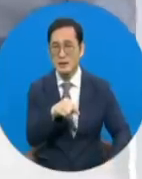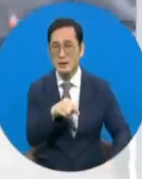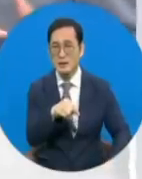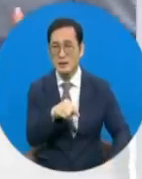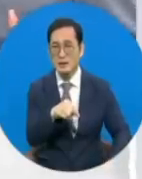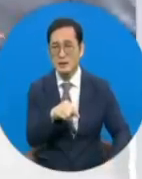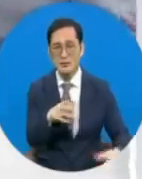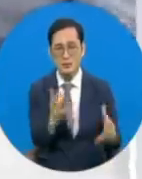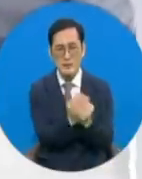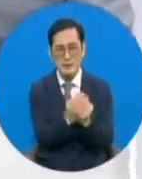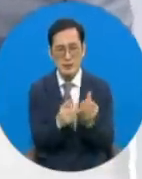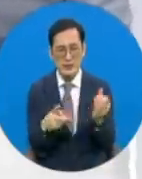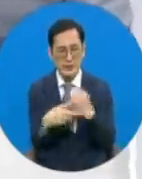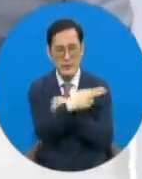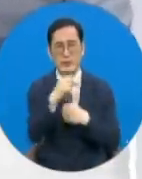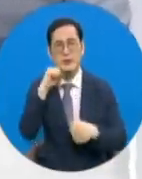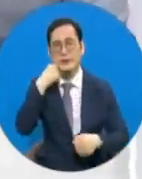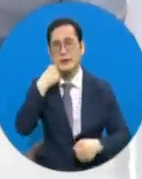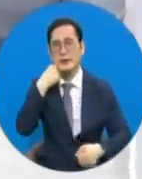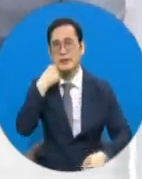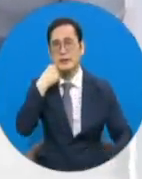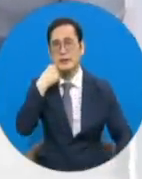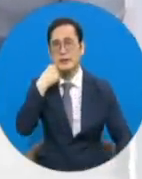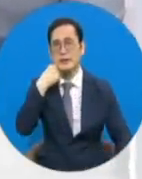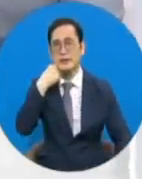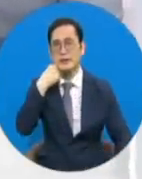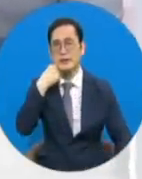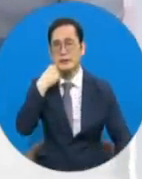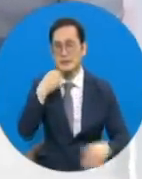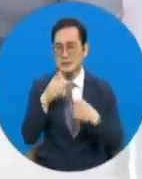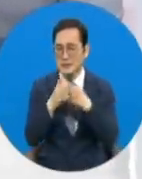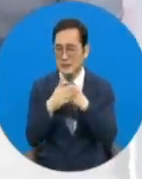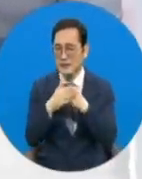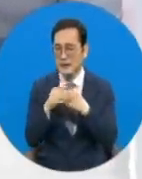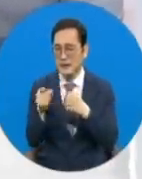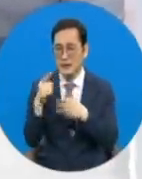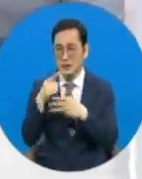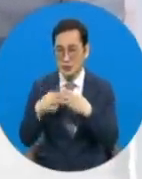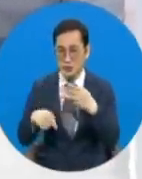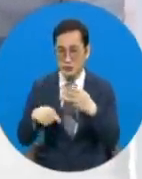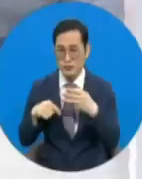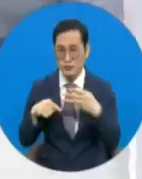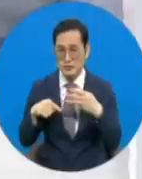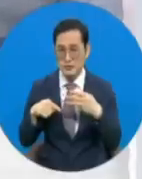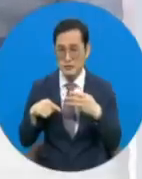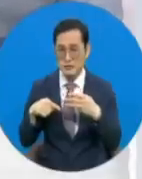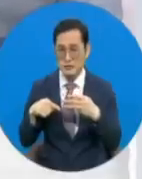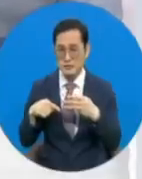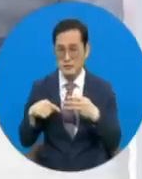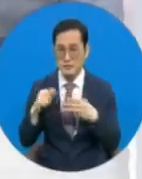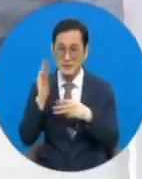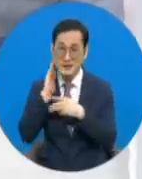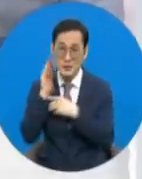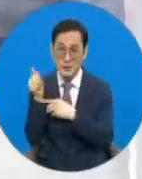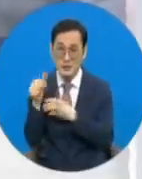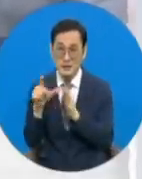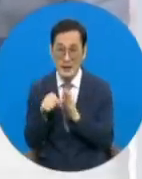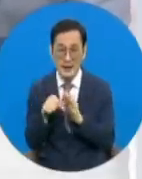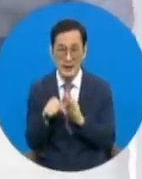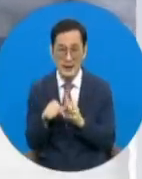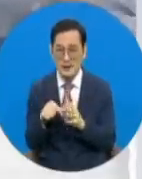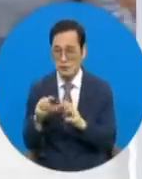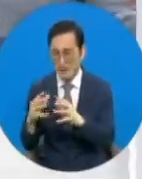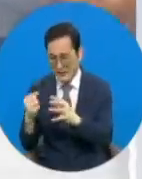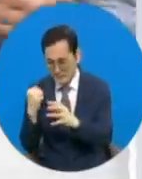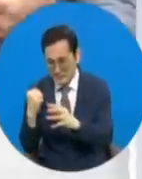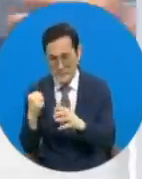보면 이재명 대표가 해야 될 역할은 이 정부를 통해서 다시 여당과 중국이